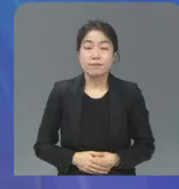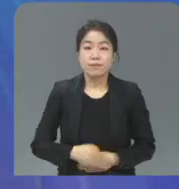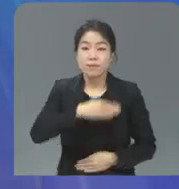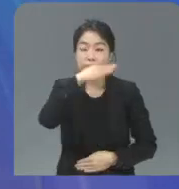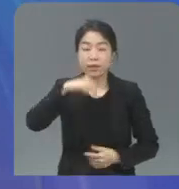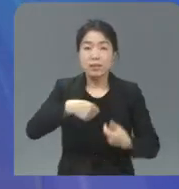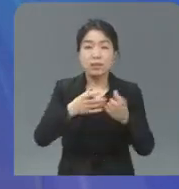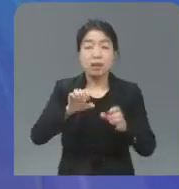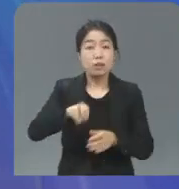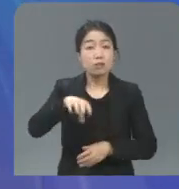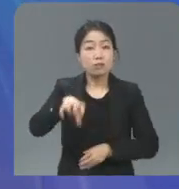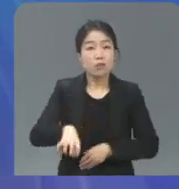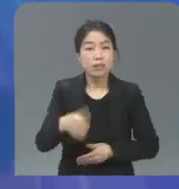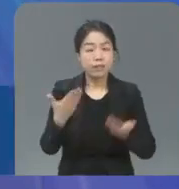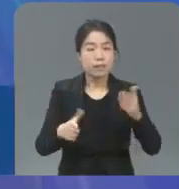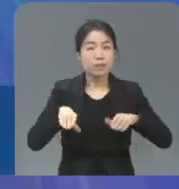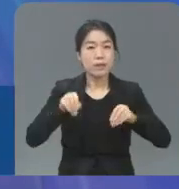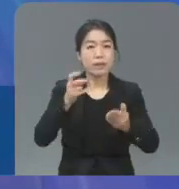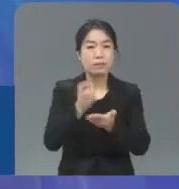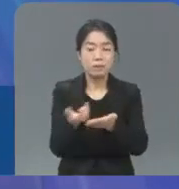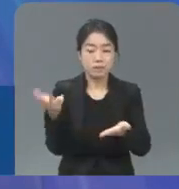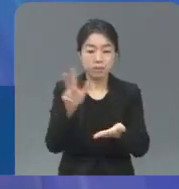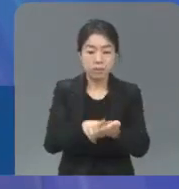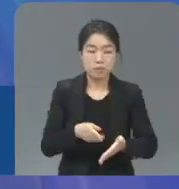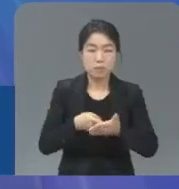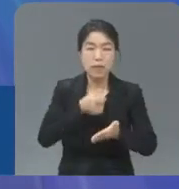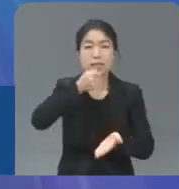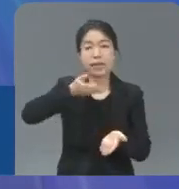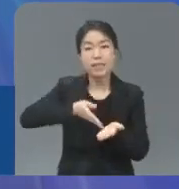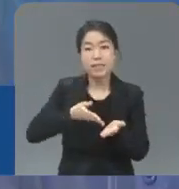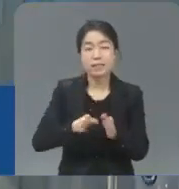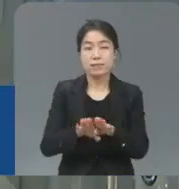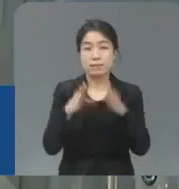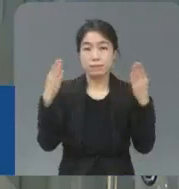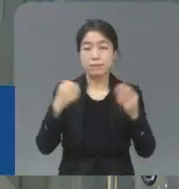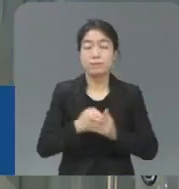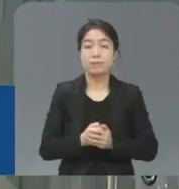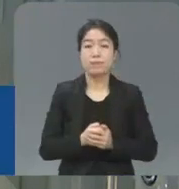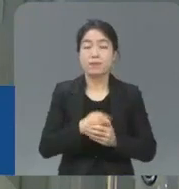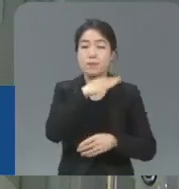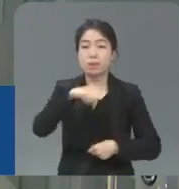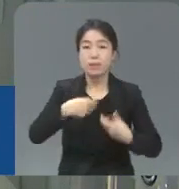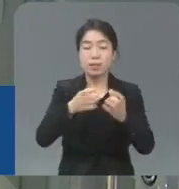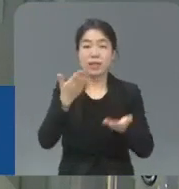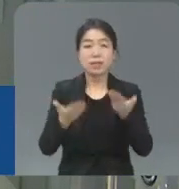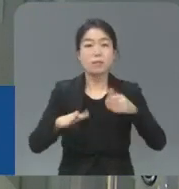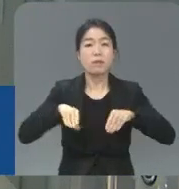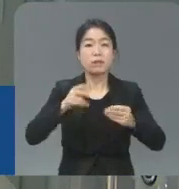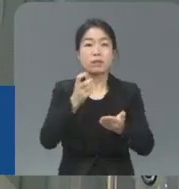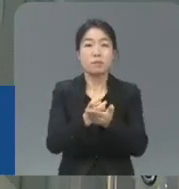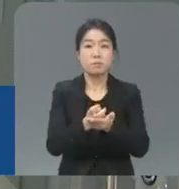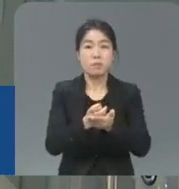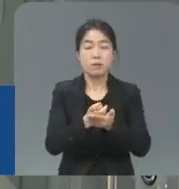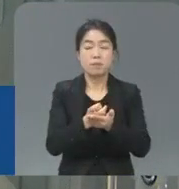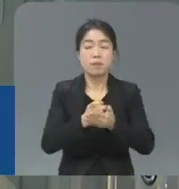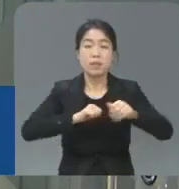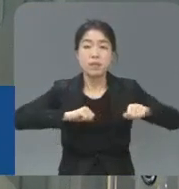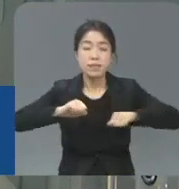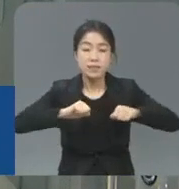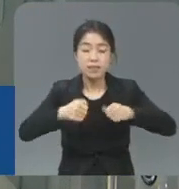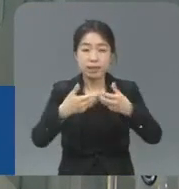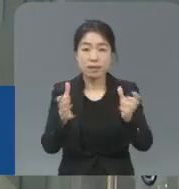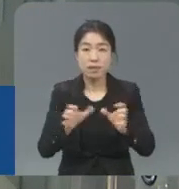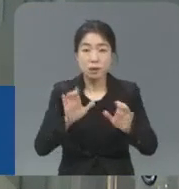정의당이 광주에서 차별금지법 제정을 촉구하는 기자회견을 엽니다. 정의당 차별금지법 제정 실천단은 오늘